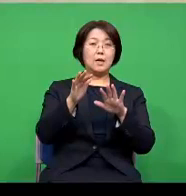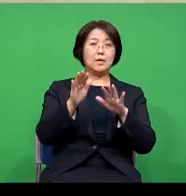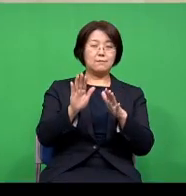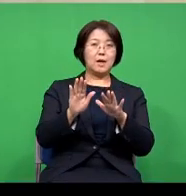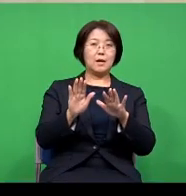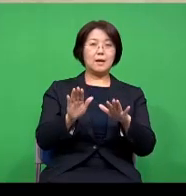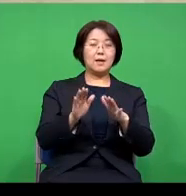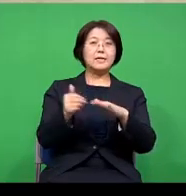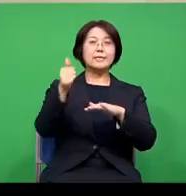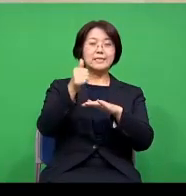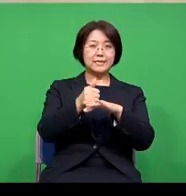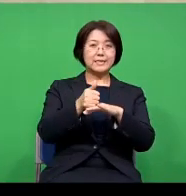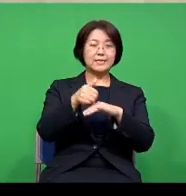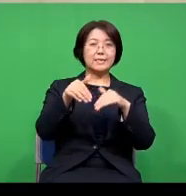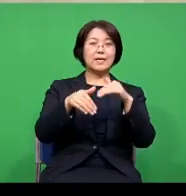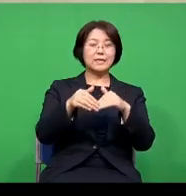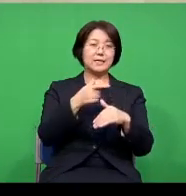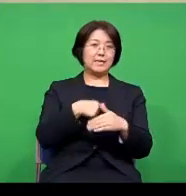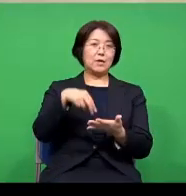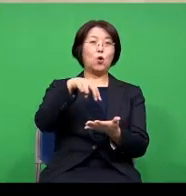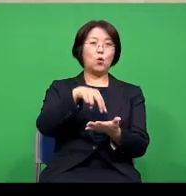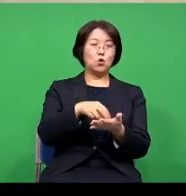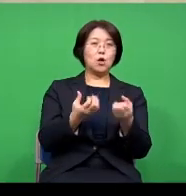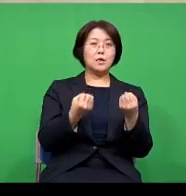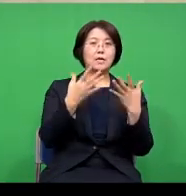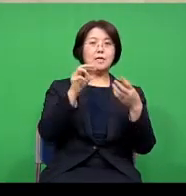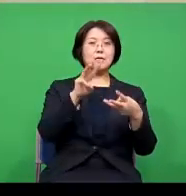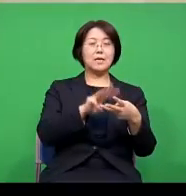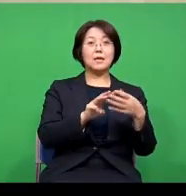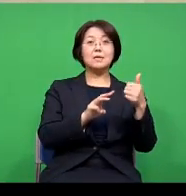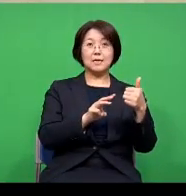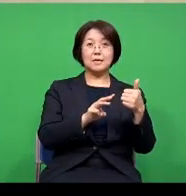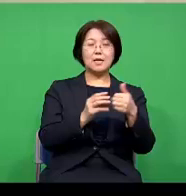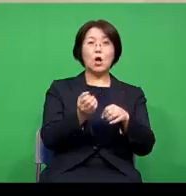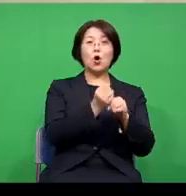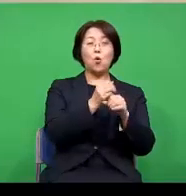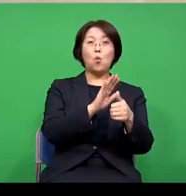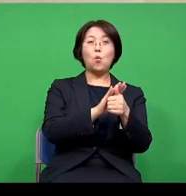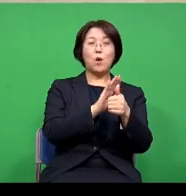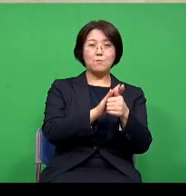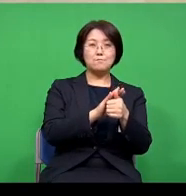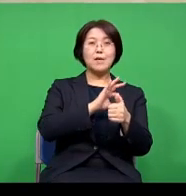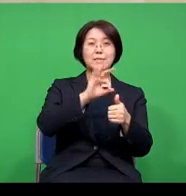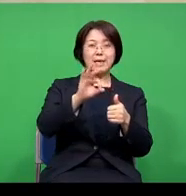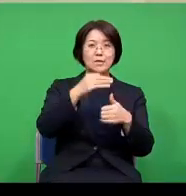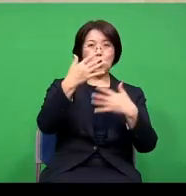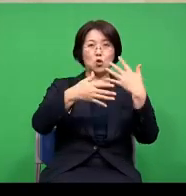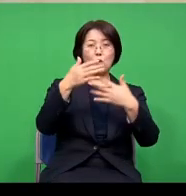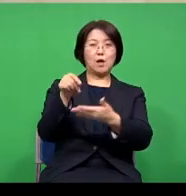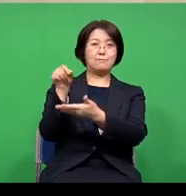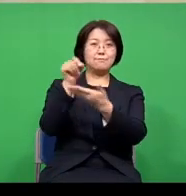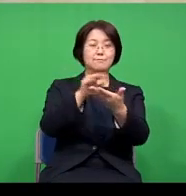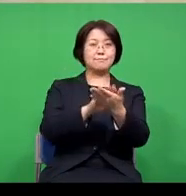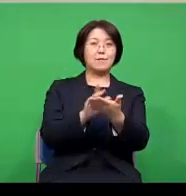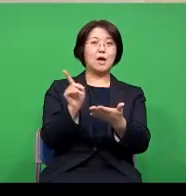知事選に候補の協議所、一田さんに、応援のメッセージの動画を寄せておられまして、でその中